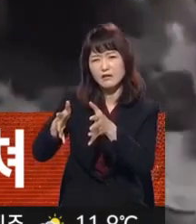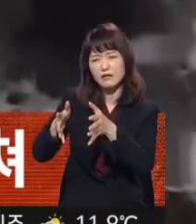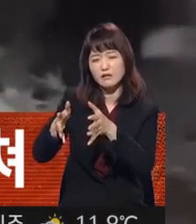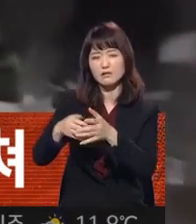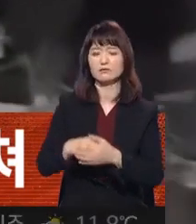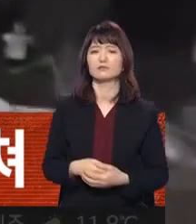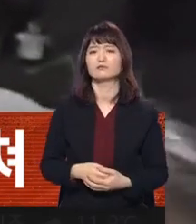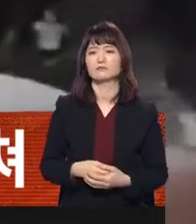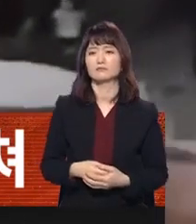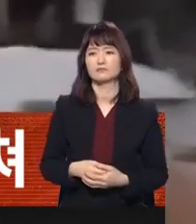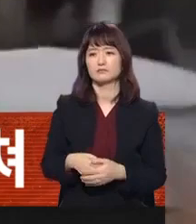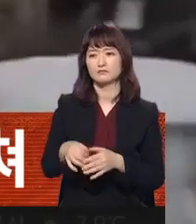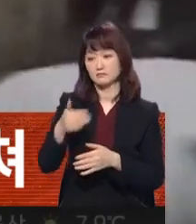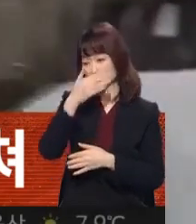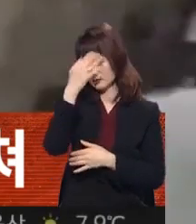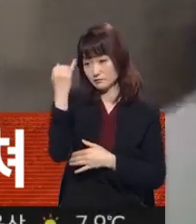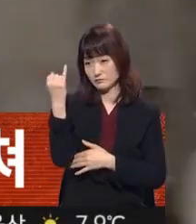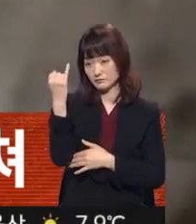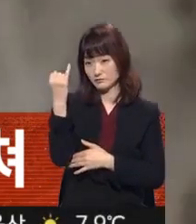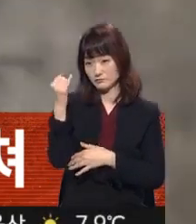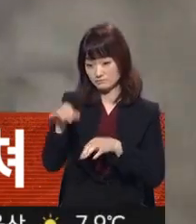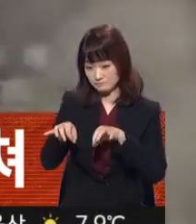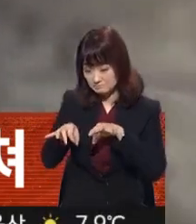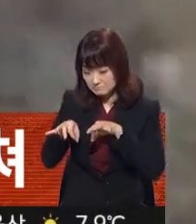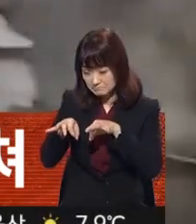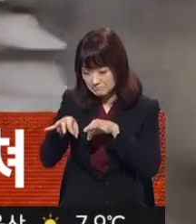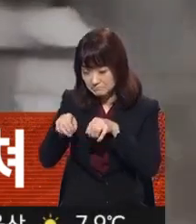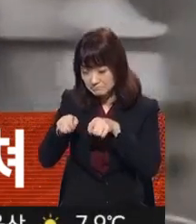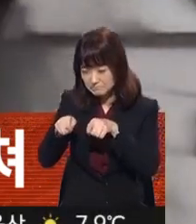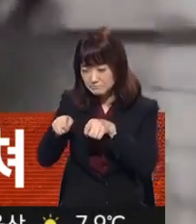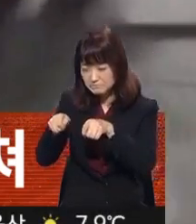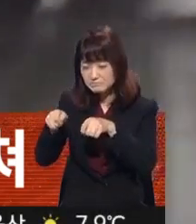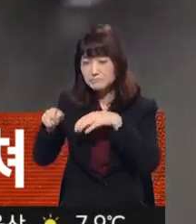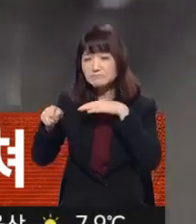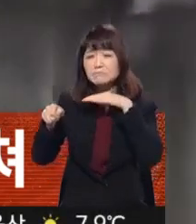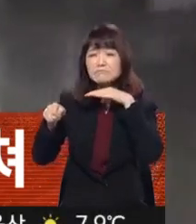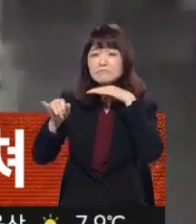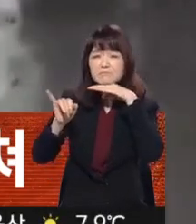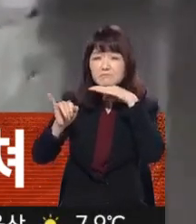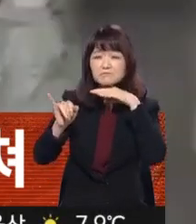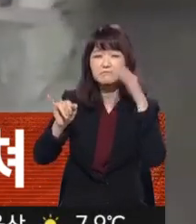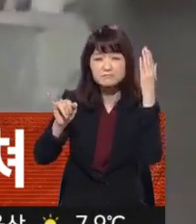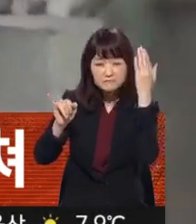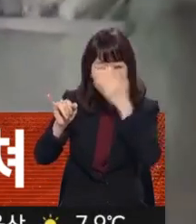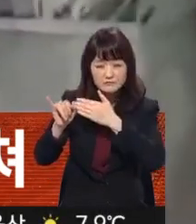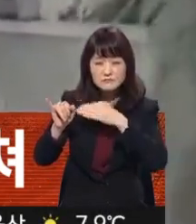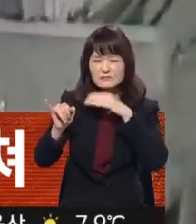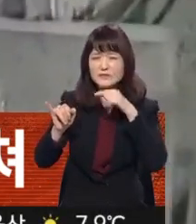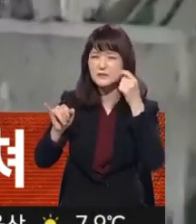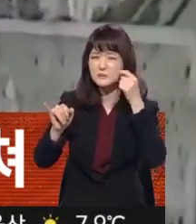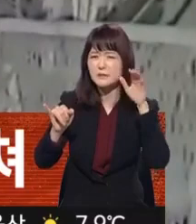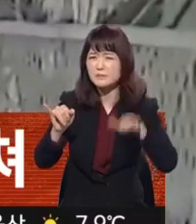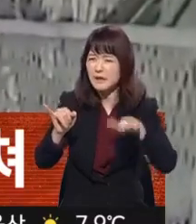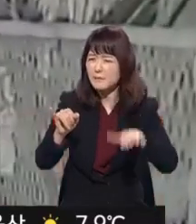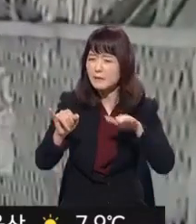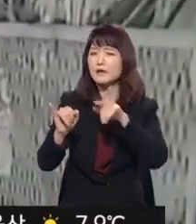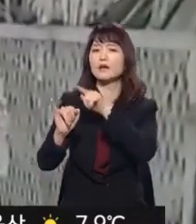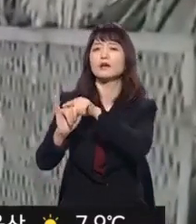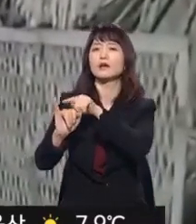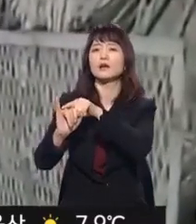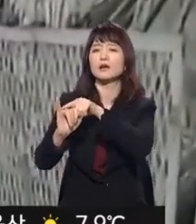것처럼 조금 더 기다렸다면 아예 깔끔하게 정리가 됐는데 조금 목균이 다른 바람에 게다가 고관절